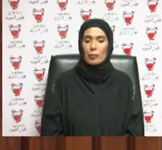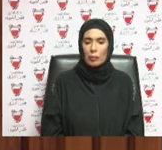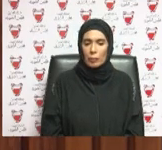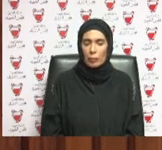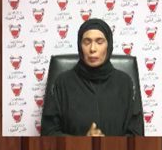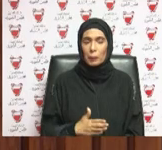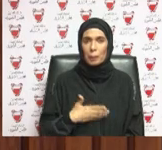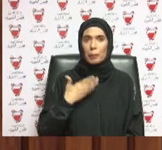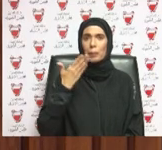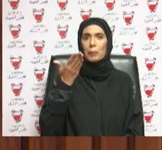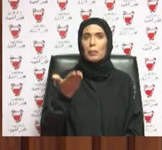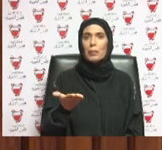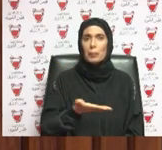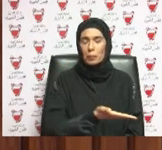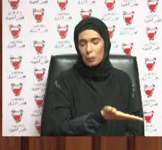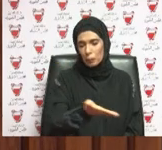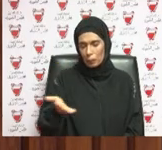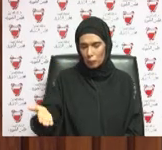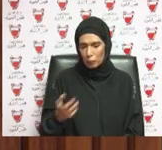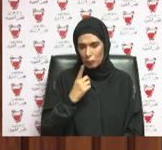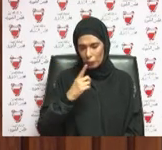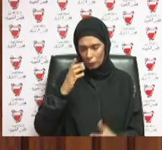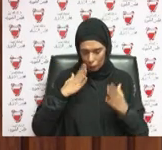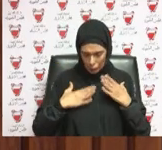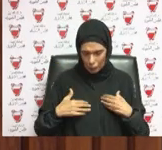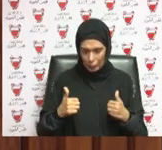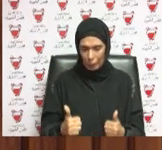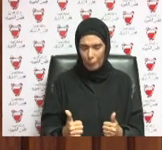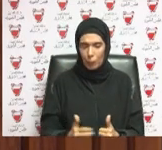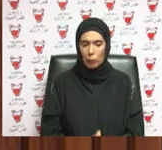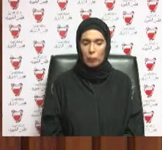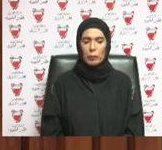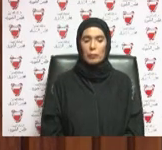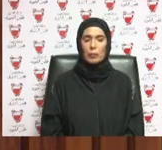ونتمنى للجميع إن شاء الله الصحة والعافية.